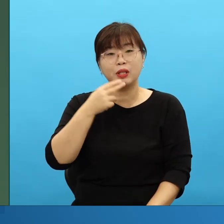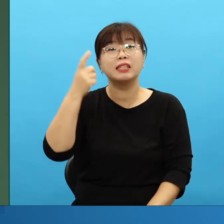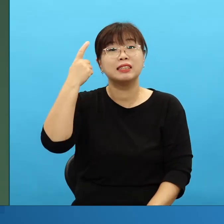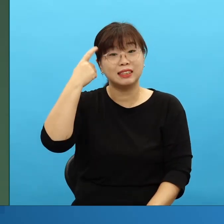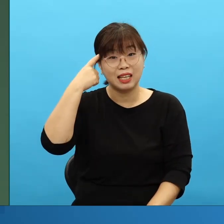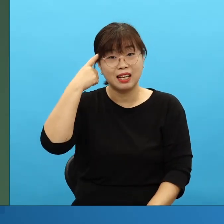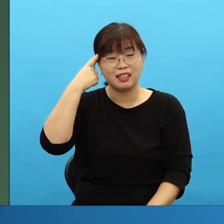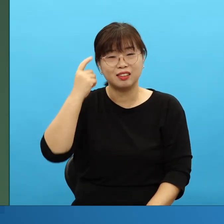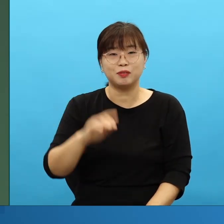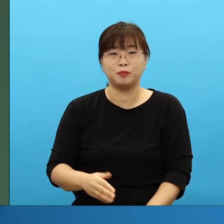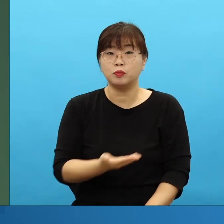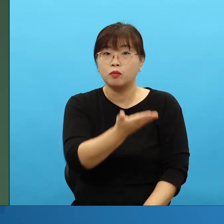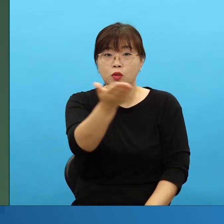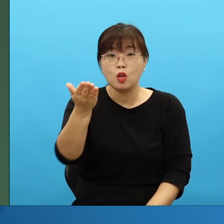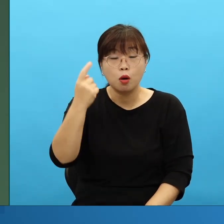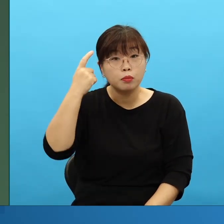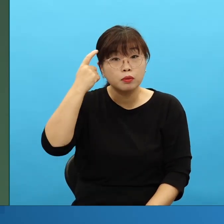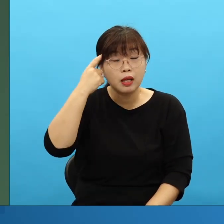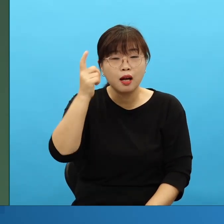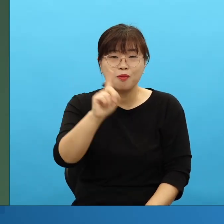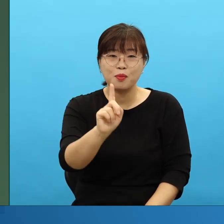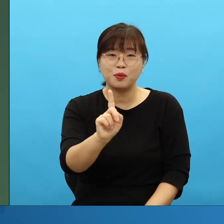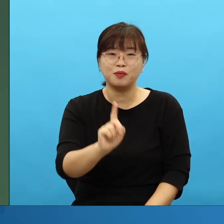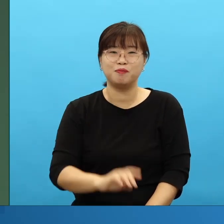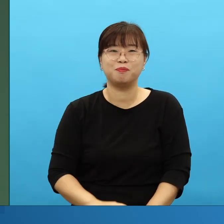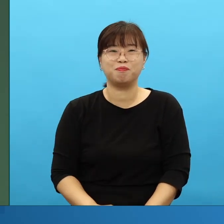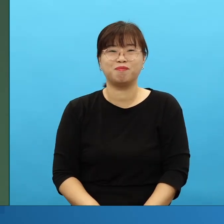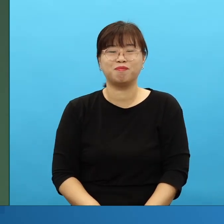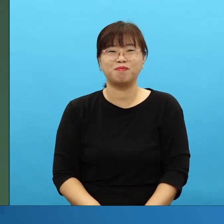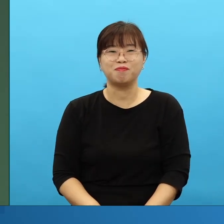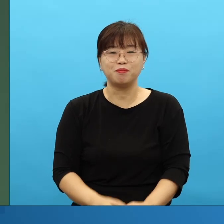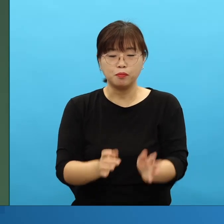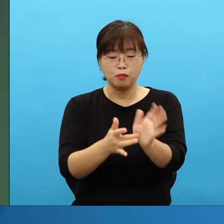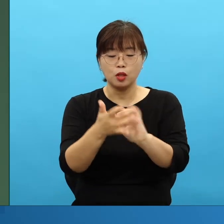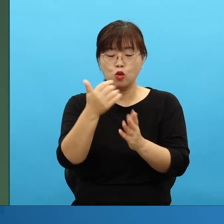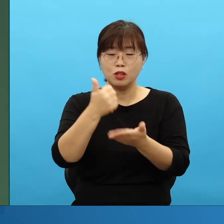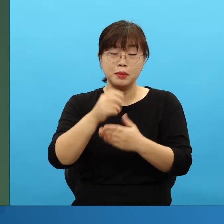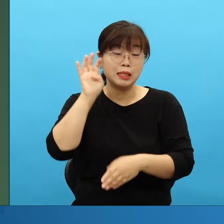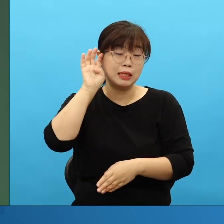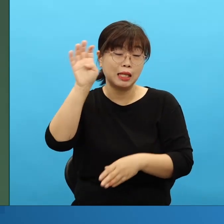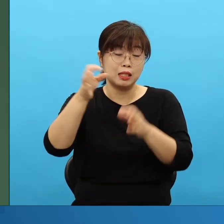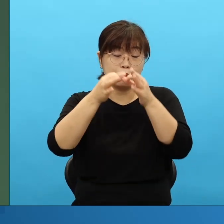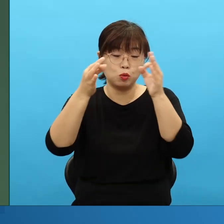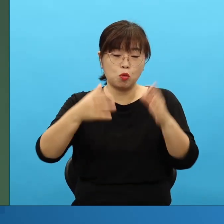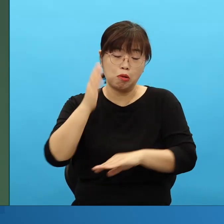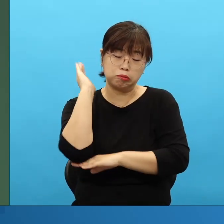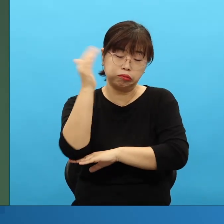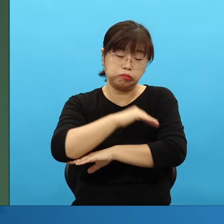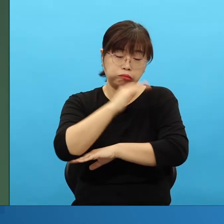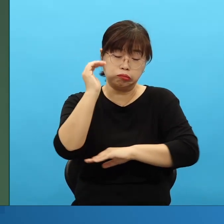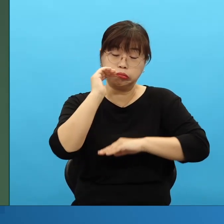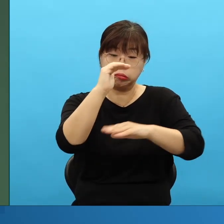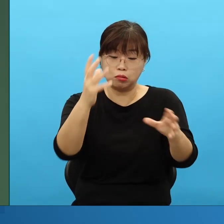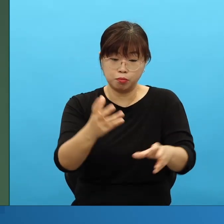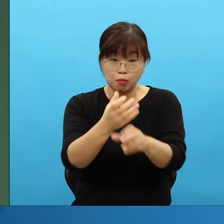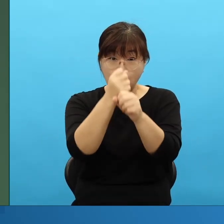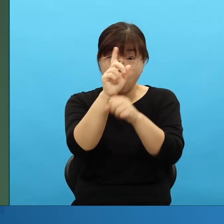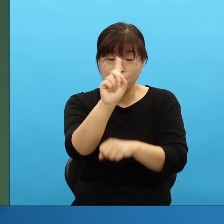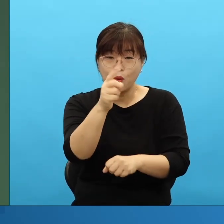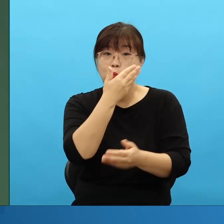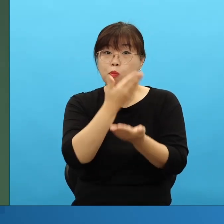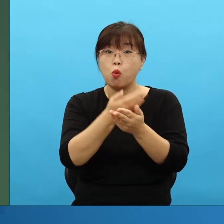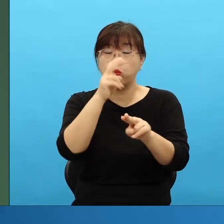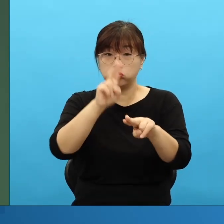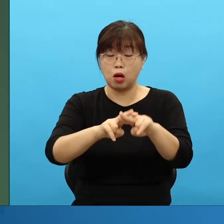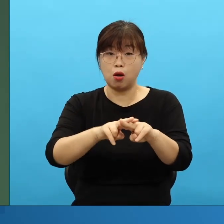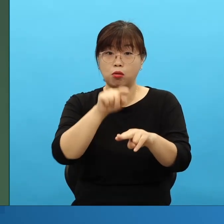어떻게 생각하십니까? So how do you perceive this? 예수님은 40일 동안 설명했는데 나하고는 별로 관계가 없어요. Jesus explained this for 40 days,